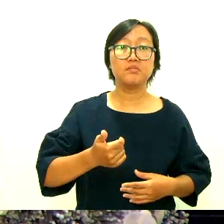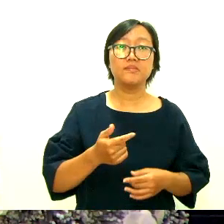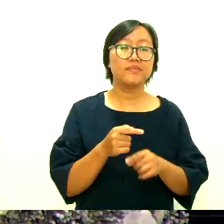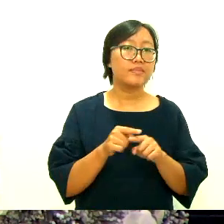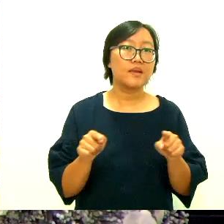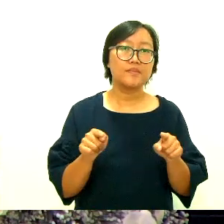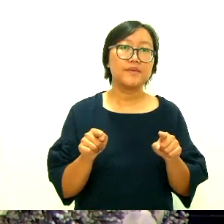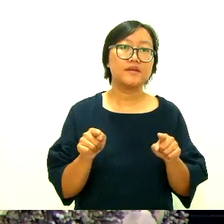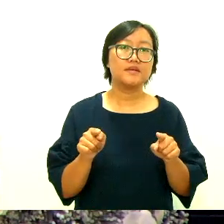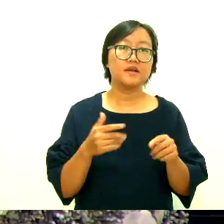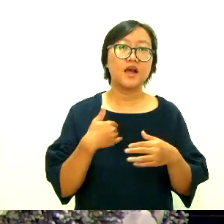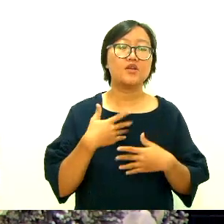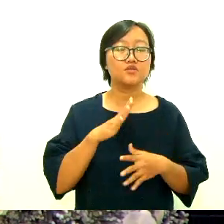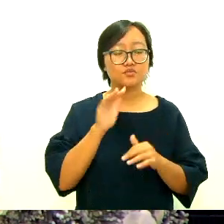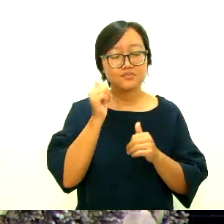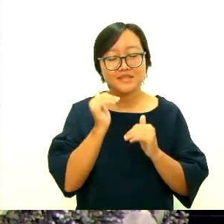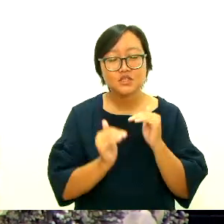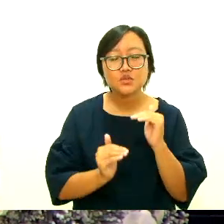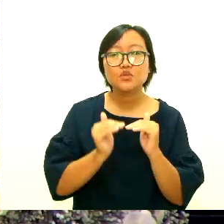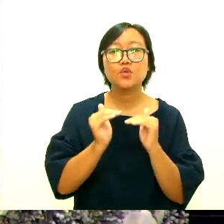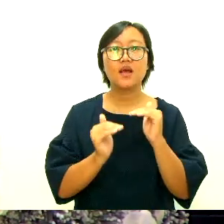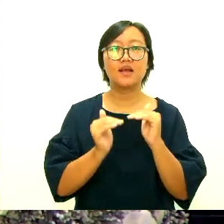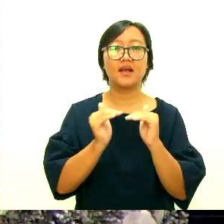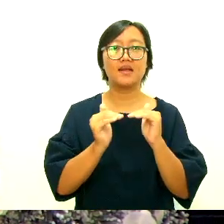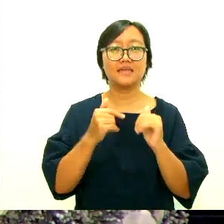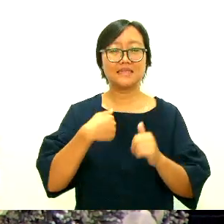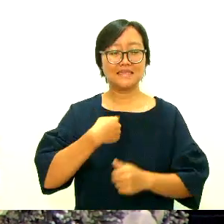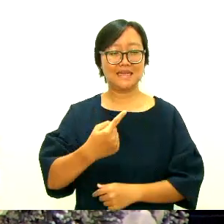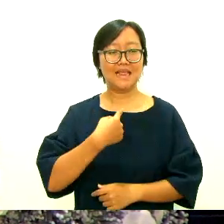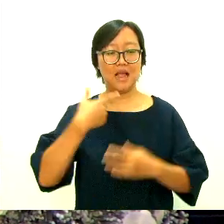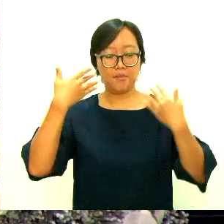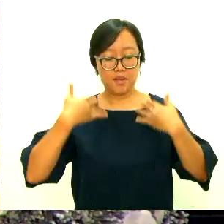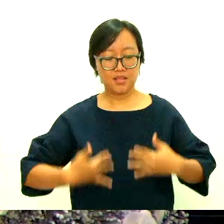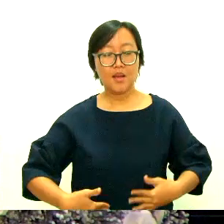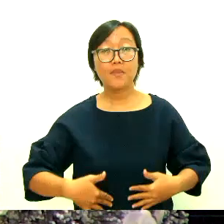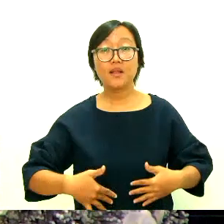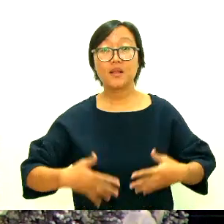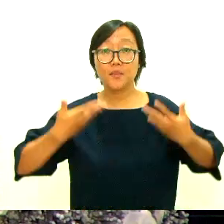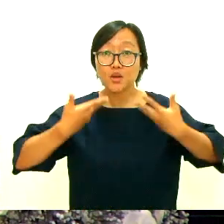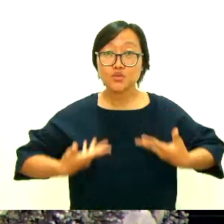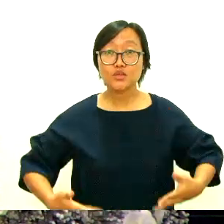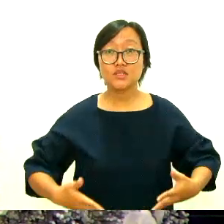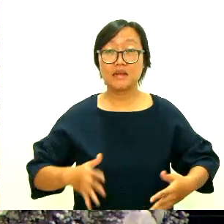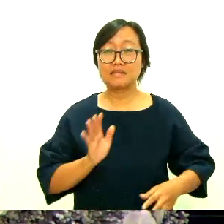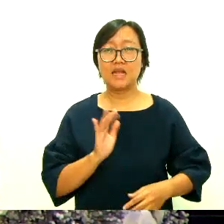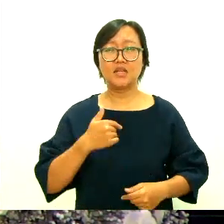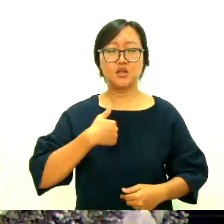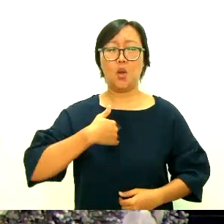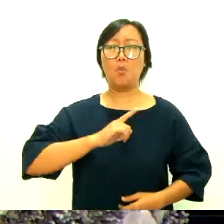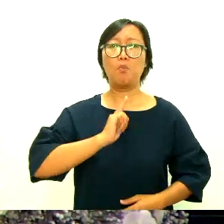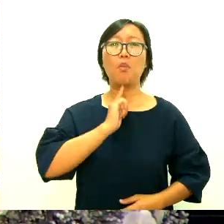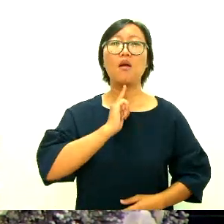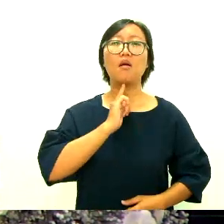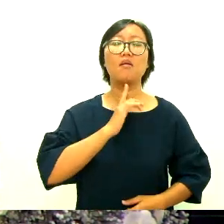memadai sesuai dengan martabat kita manusia jangan sampai Kehormatan dan kebanggaan kita